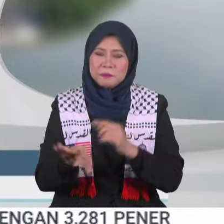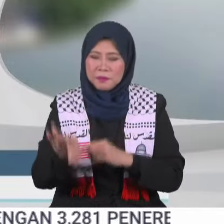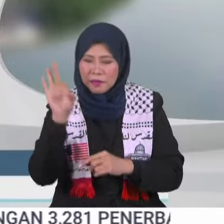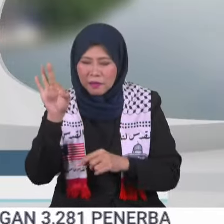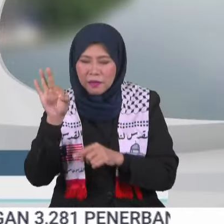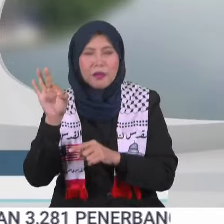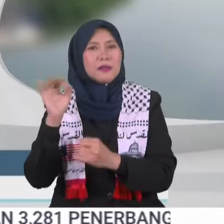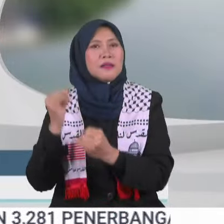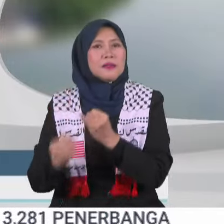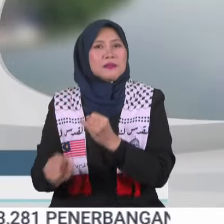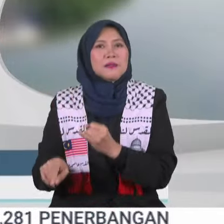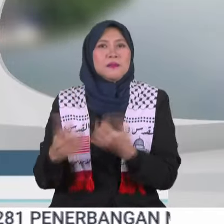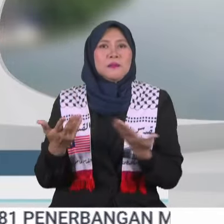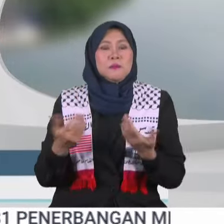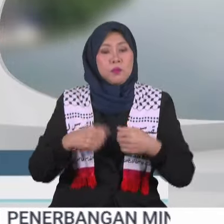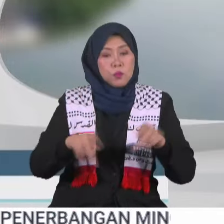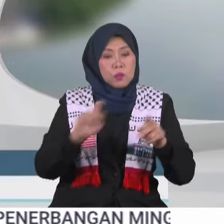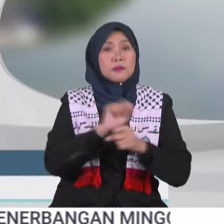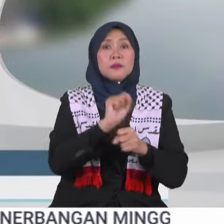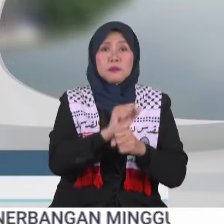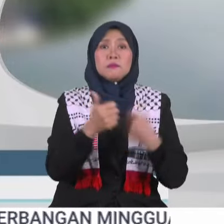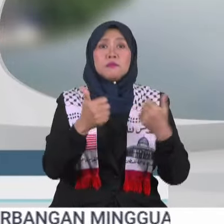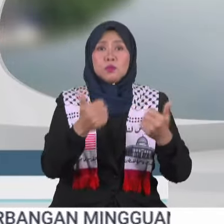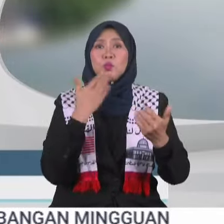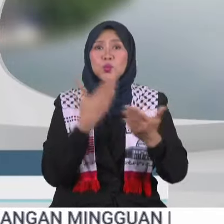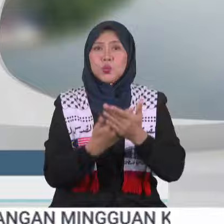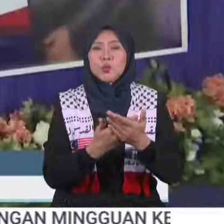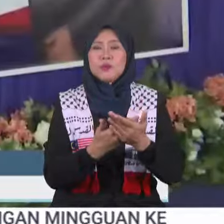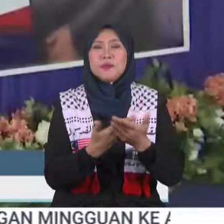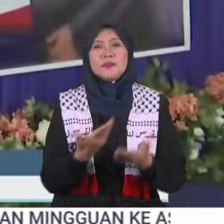terakhir kerana ia menyediakan peluang pekerjaan yang luas.